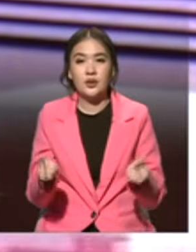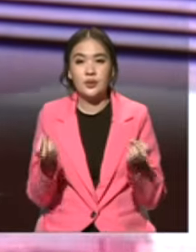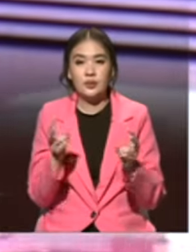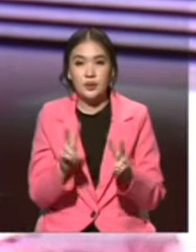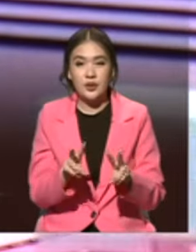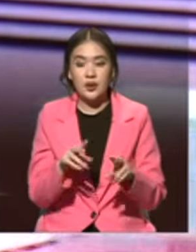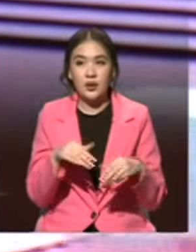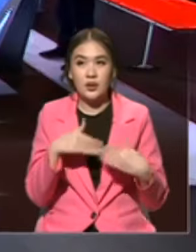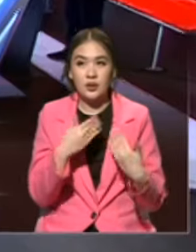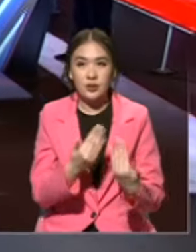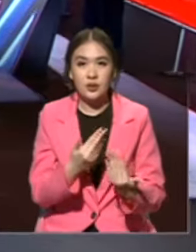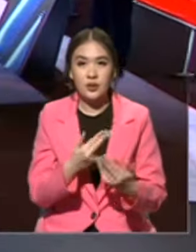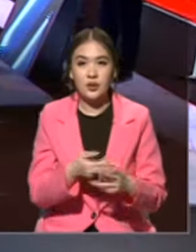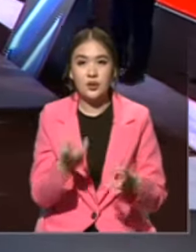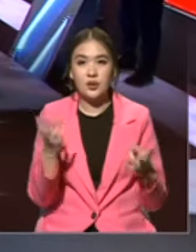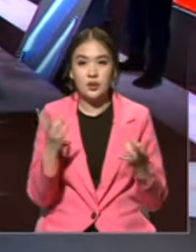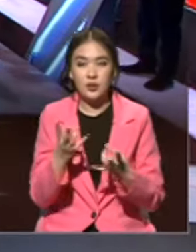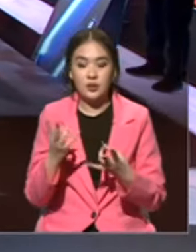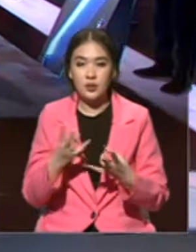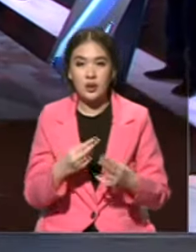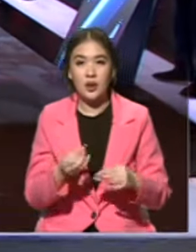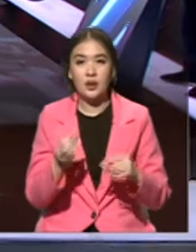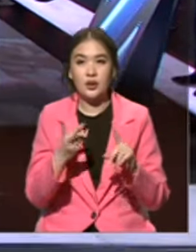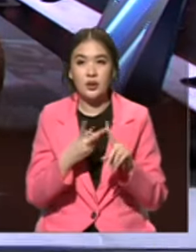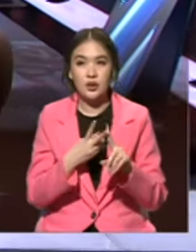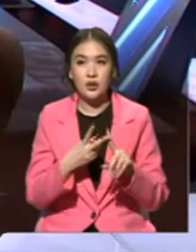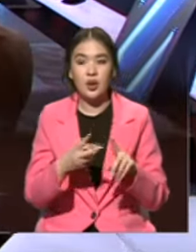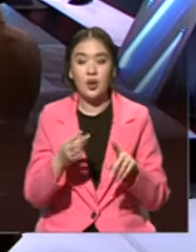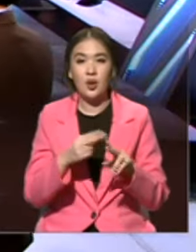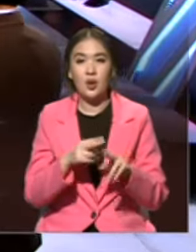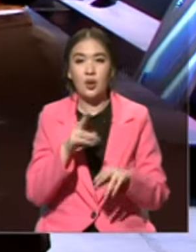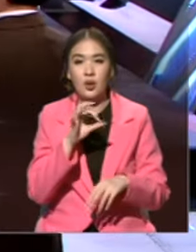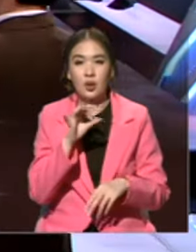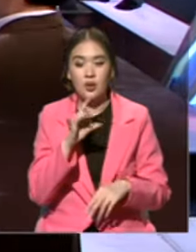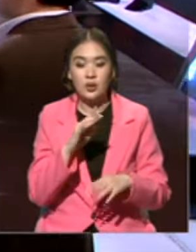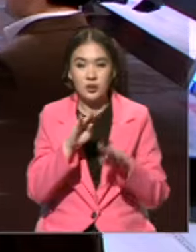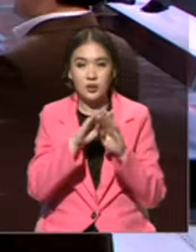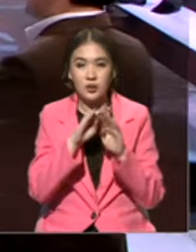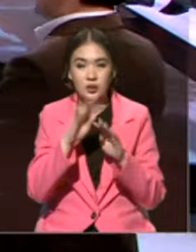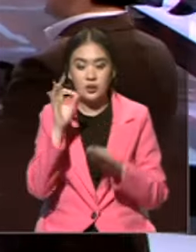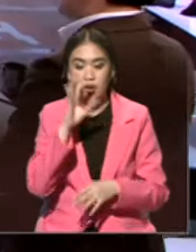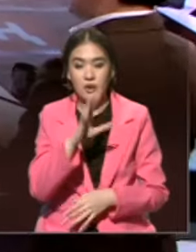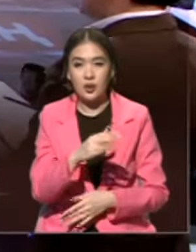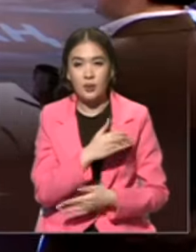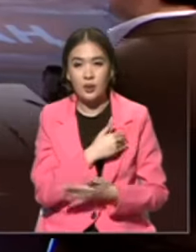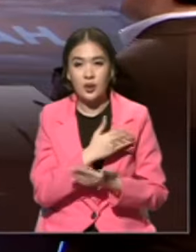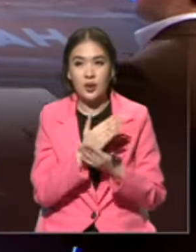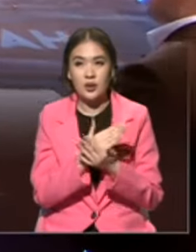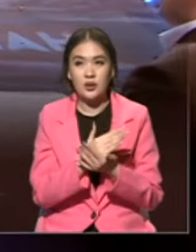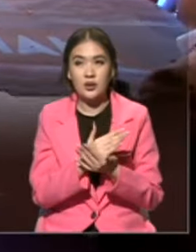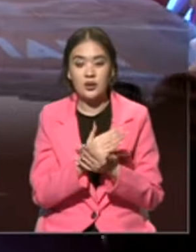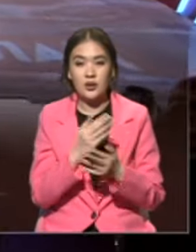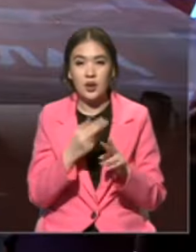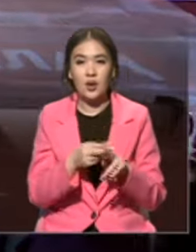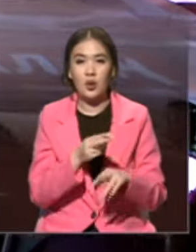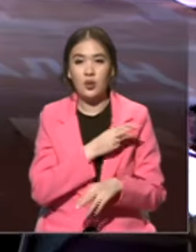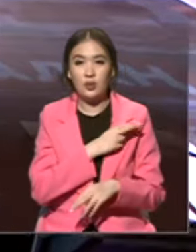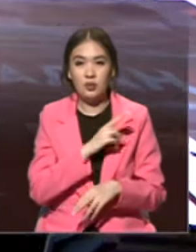арнайы жерлерде тұру керек. Екіншіден да мал қорымдары деп атырмыз ғой. Мал қорымдары. Малды, өлген малдарды көміміз